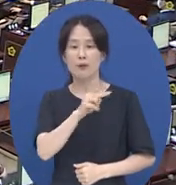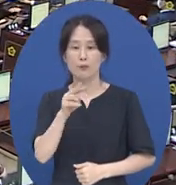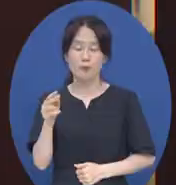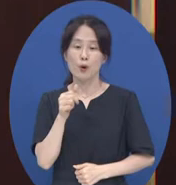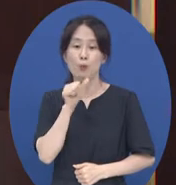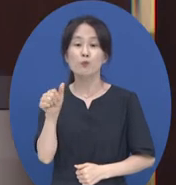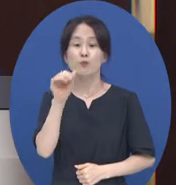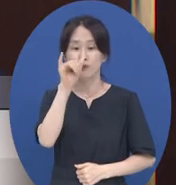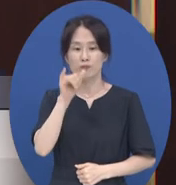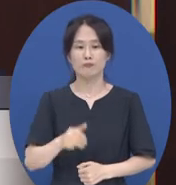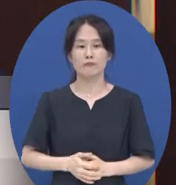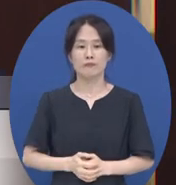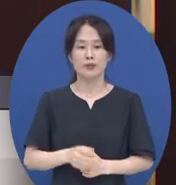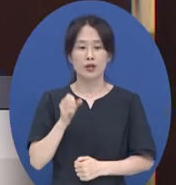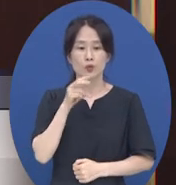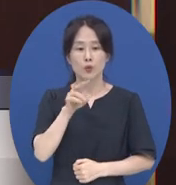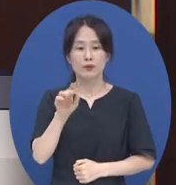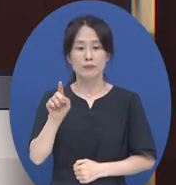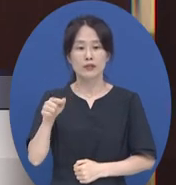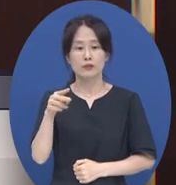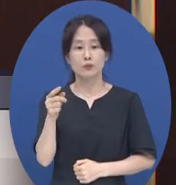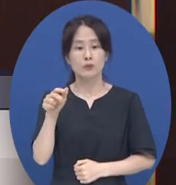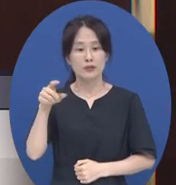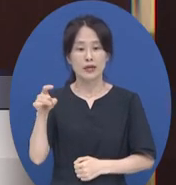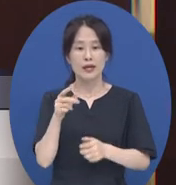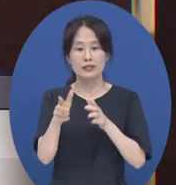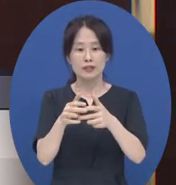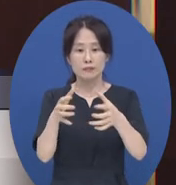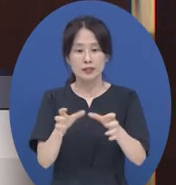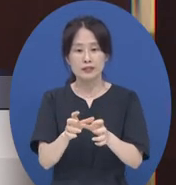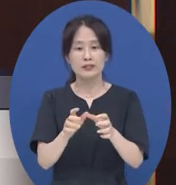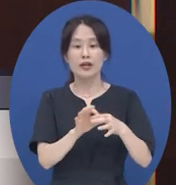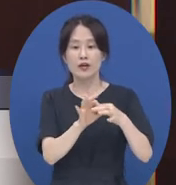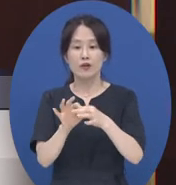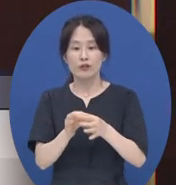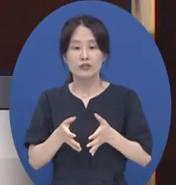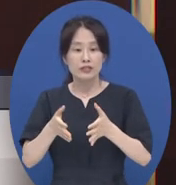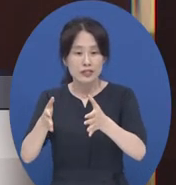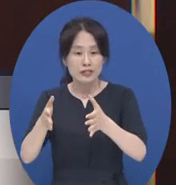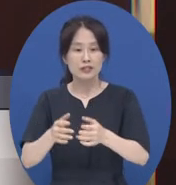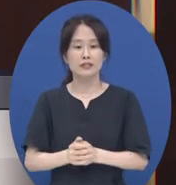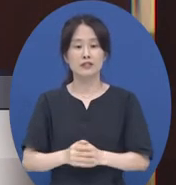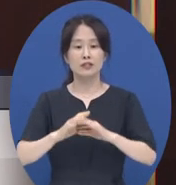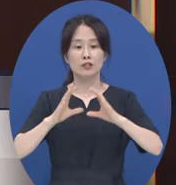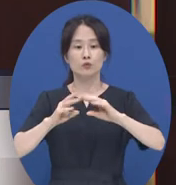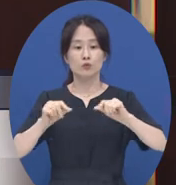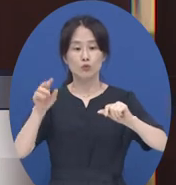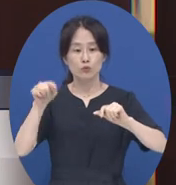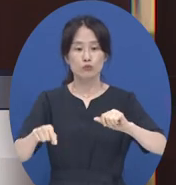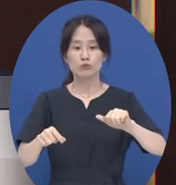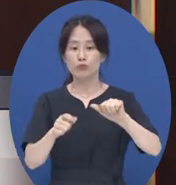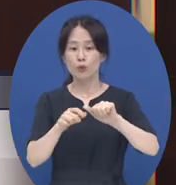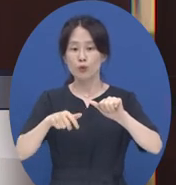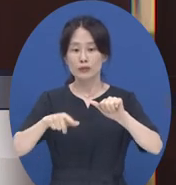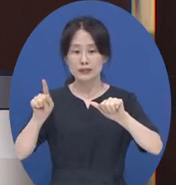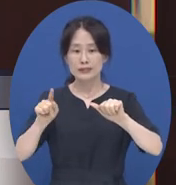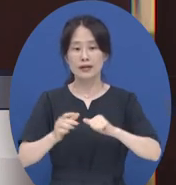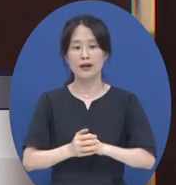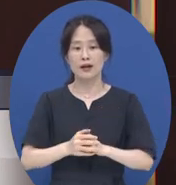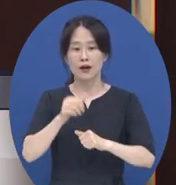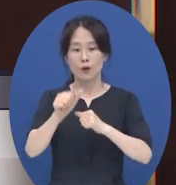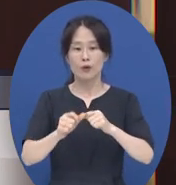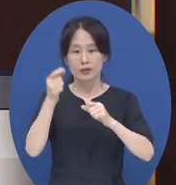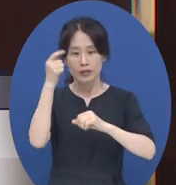진행됐습니다. 용인 반도체 클러스터 산업단지 연계도로망 노선이 국토부 제5차 국도 국지도 5개년